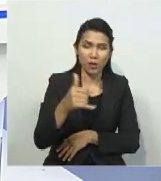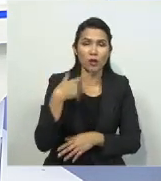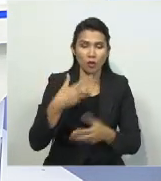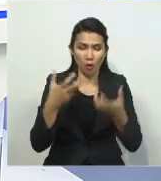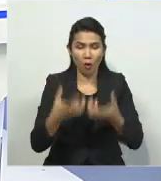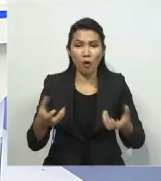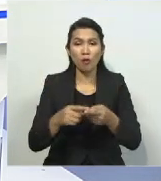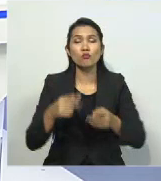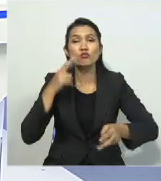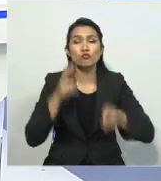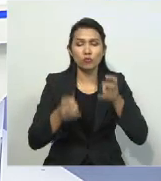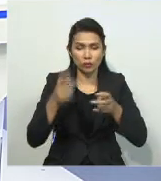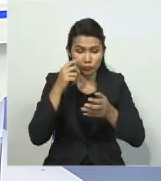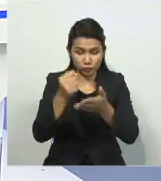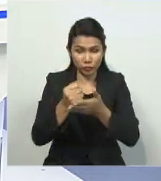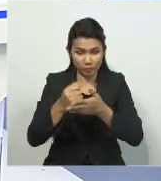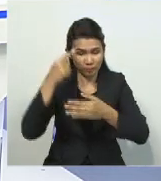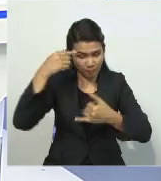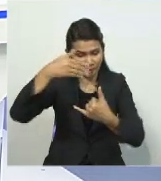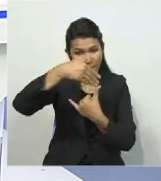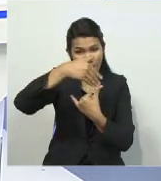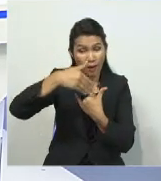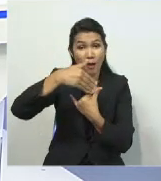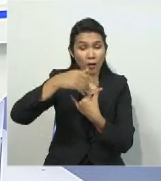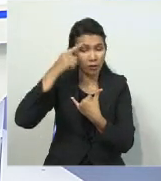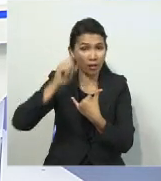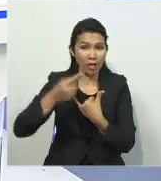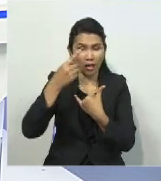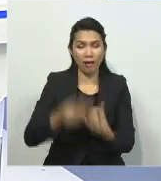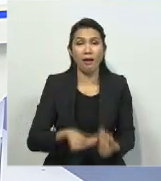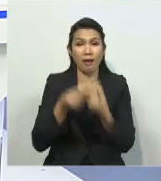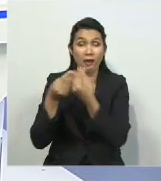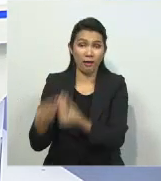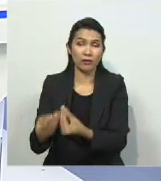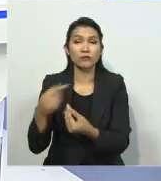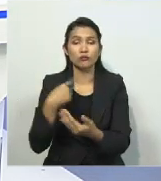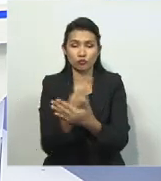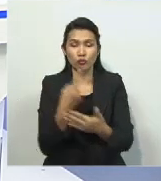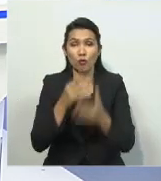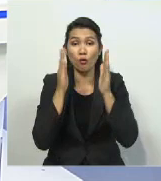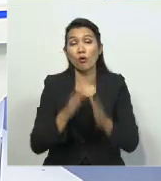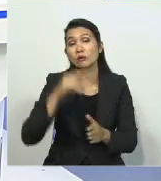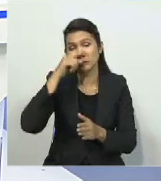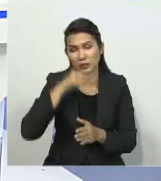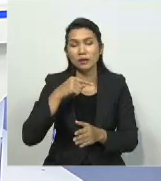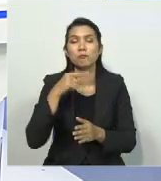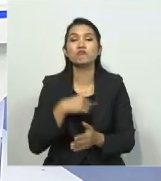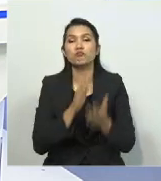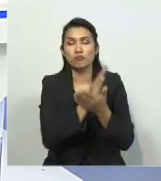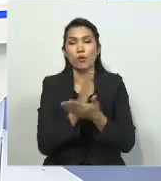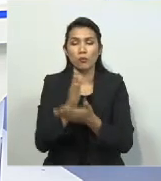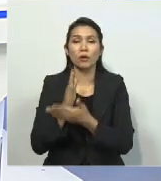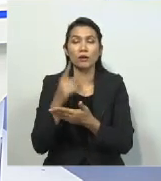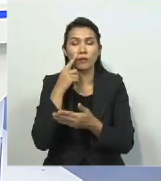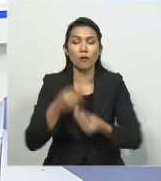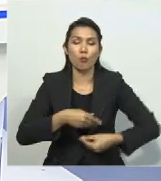ส่งมอบหุ่นยนต์ช่วยผ่าตัดสมองตัวแรกในเอเชียแปซิฟิกให้กับโรงพยาบาลพร้อมเป็นตัวแทนคนไทยทุกคนที่ร่วมบริจา